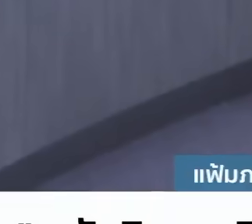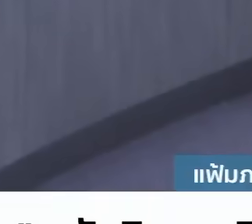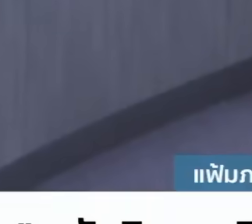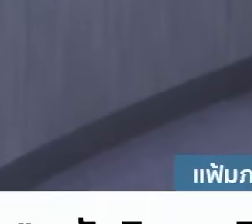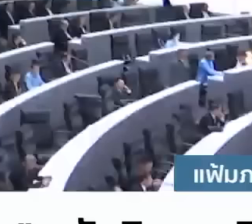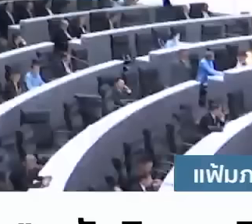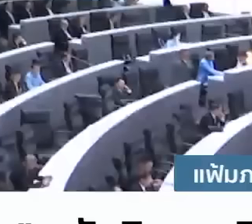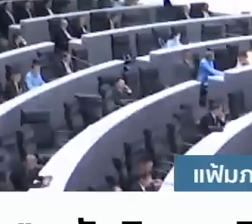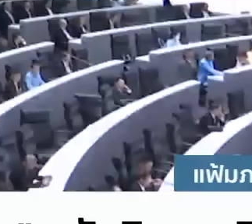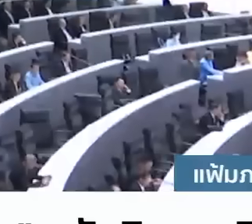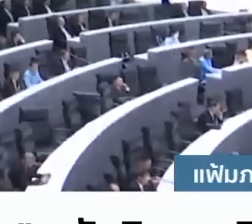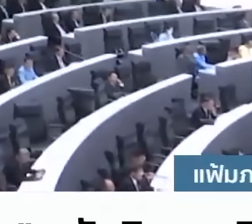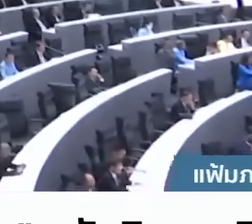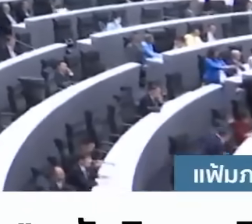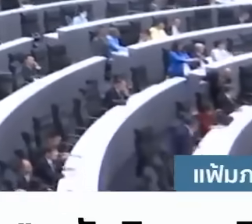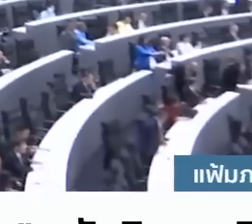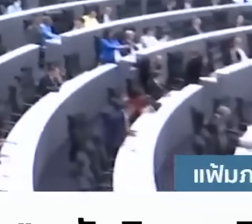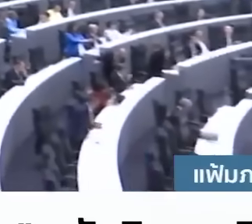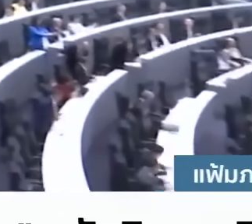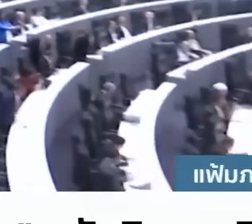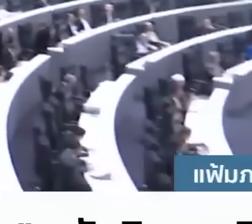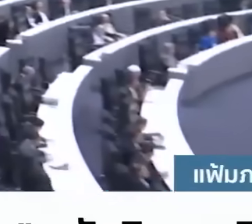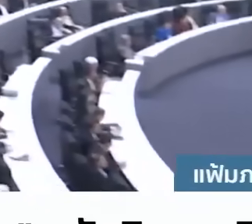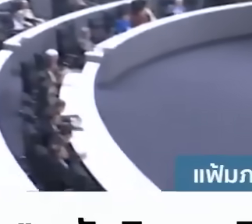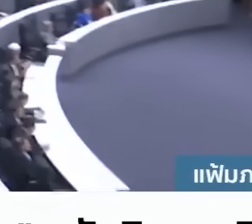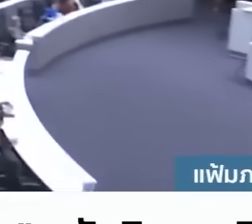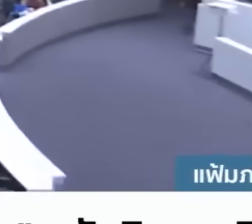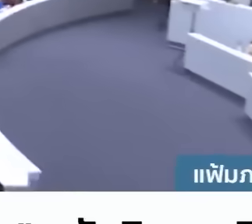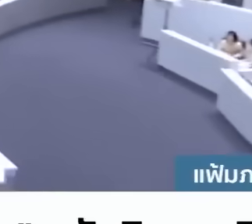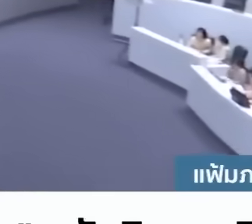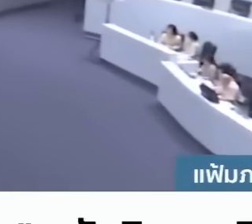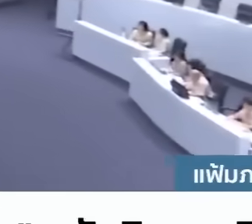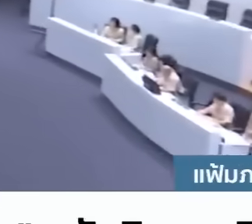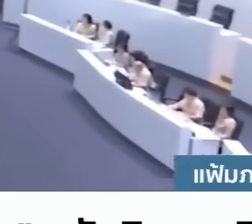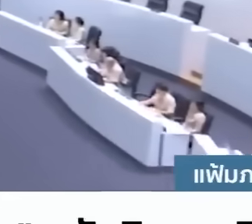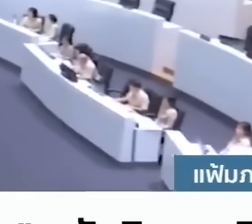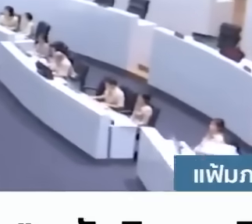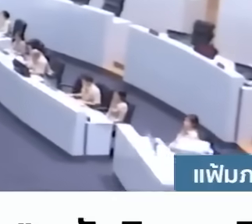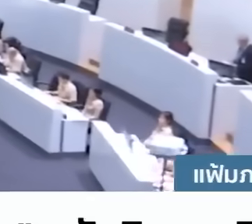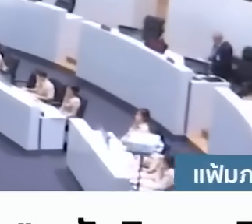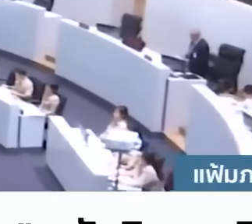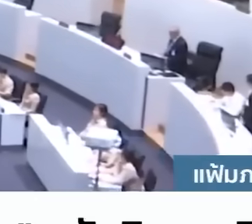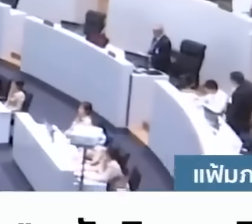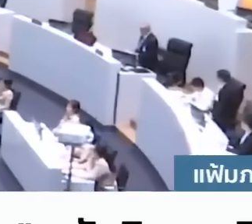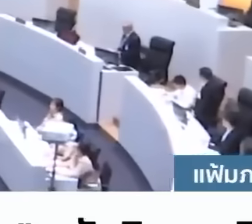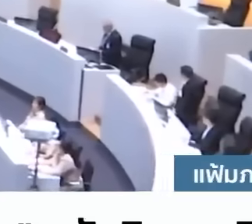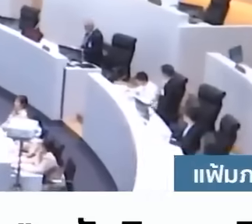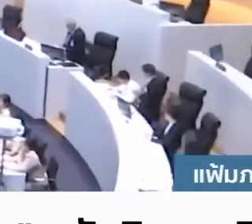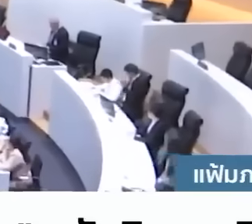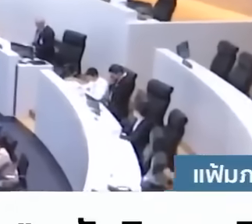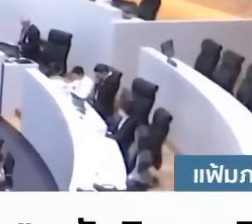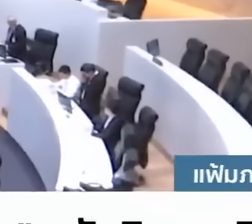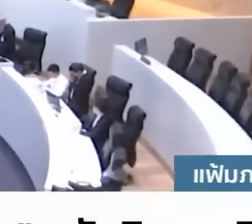ส่วนครั้งนี้จะทำอีกตนมองว่าพรรคที่เขาเสนอเขาต้องการแค่จะบอกกับสังคมว่าเมื่อสว.ไม่ลงมติ